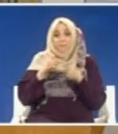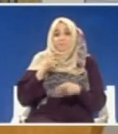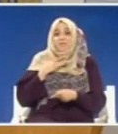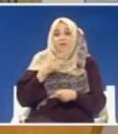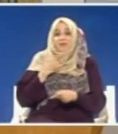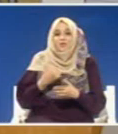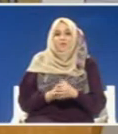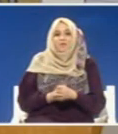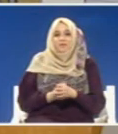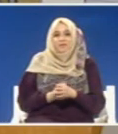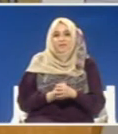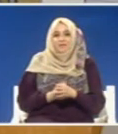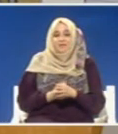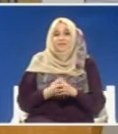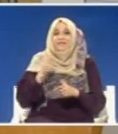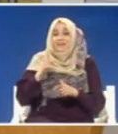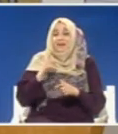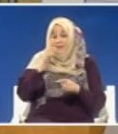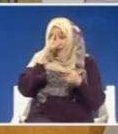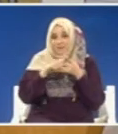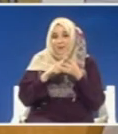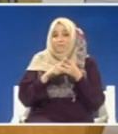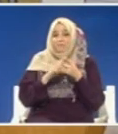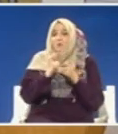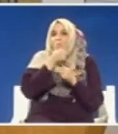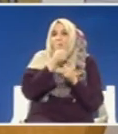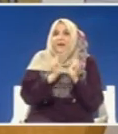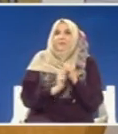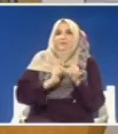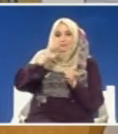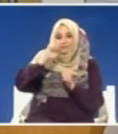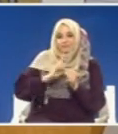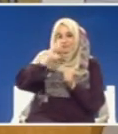الله، الموضوع السري بين العبد وربه،